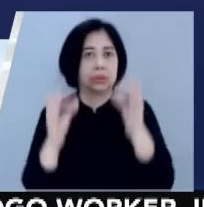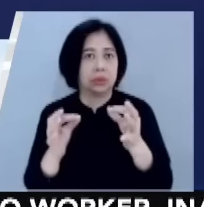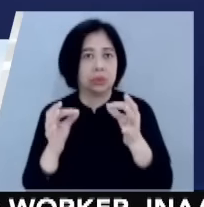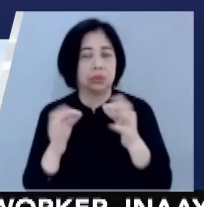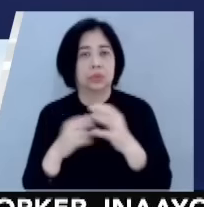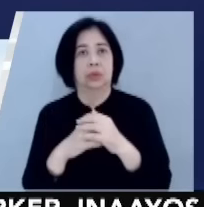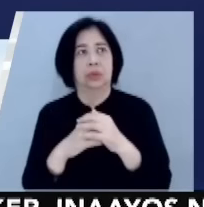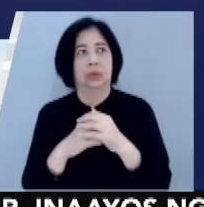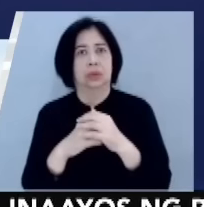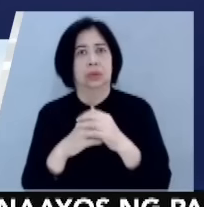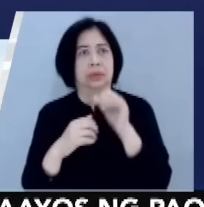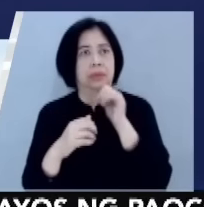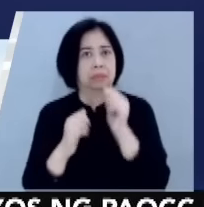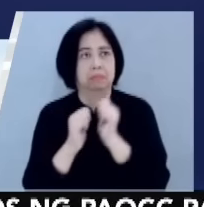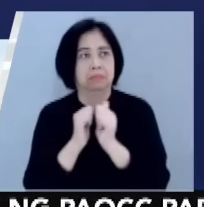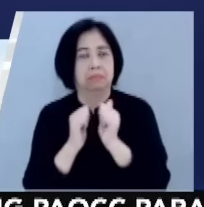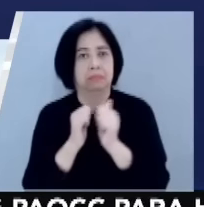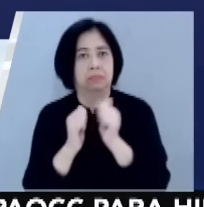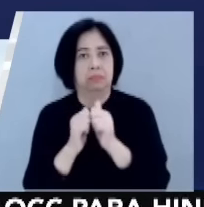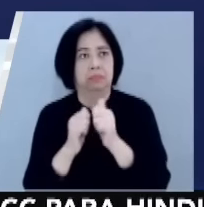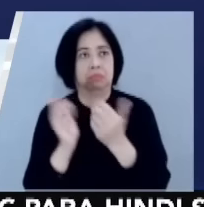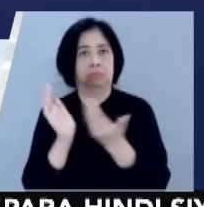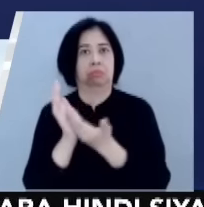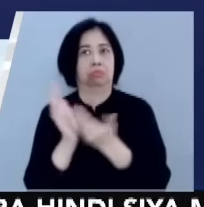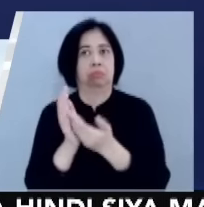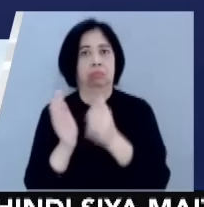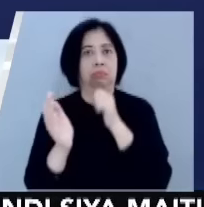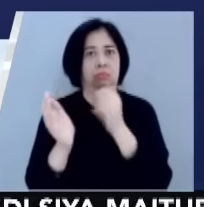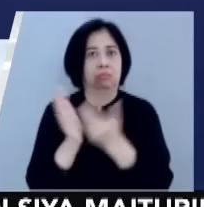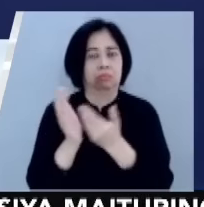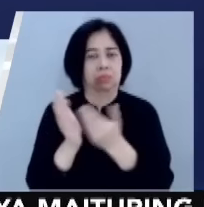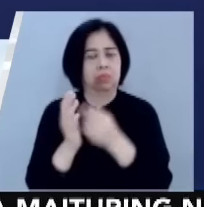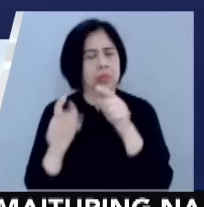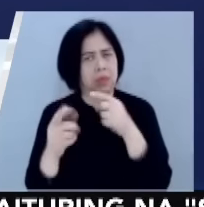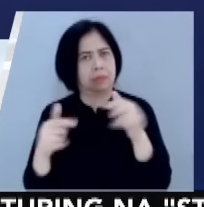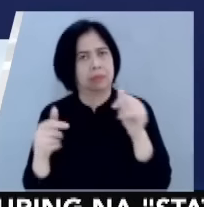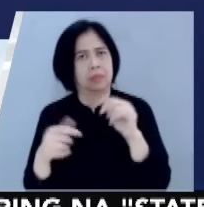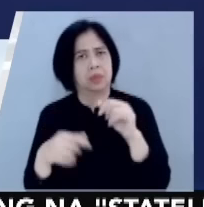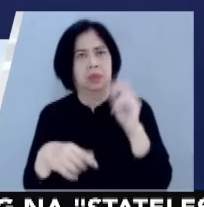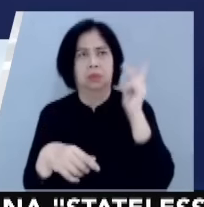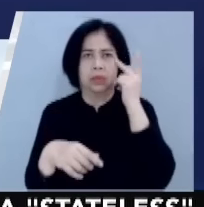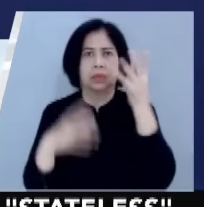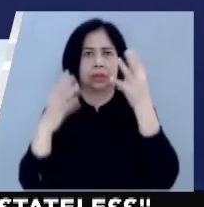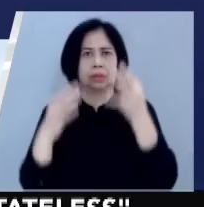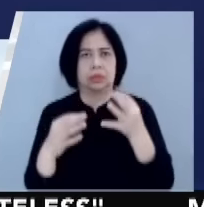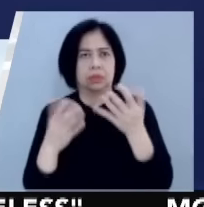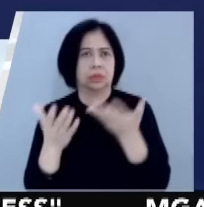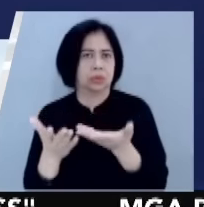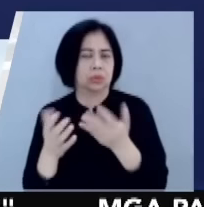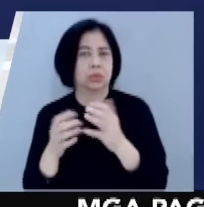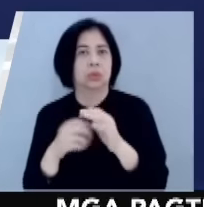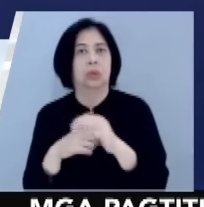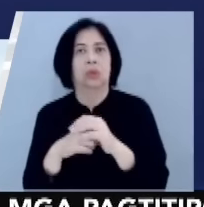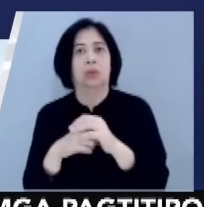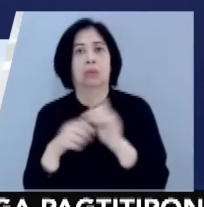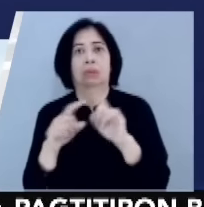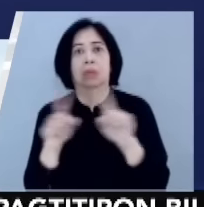hindi naman nangangahulugan na evidence o hindi evidence-based yon. Political na desisyon ito. Pero yung